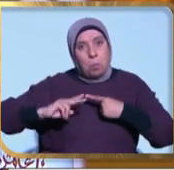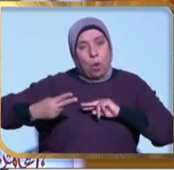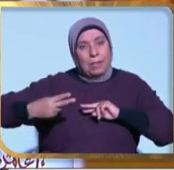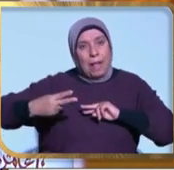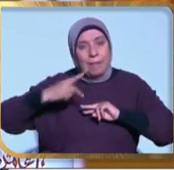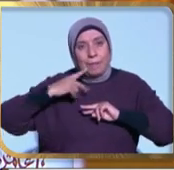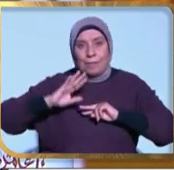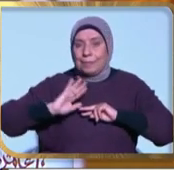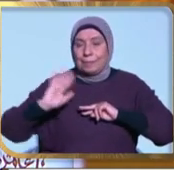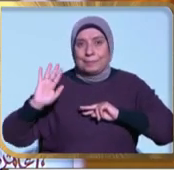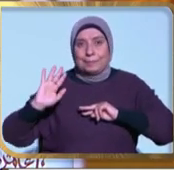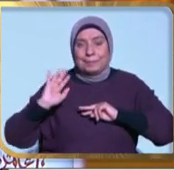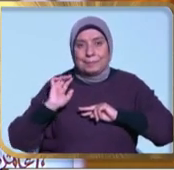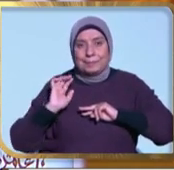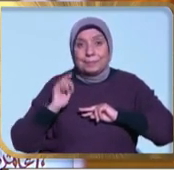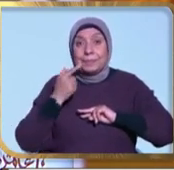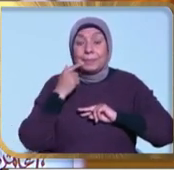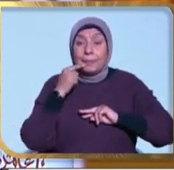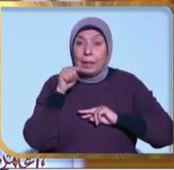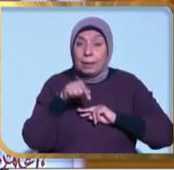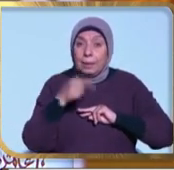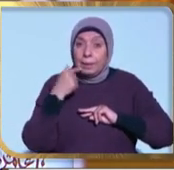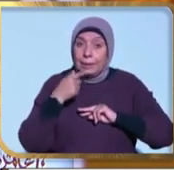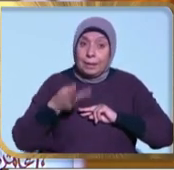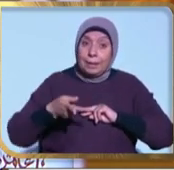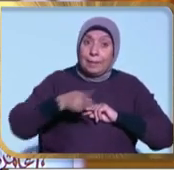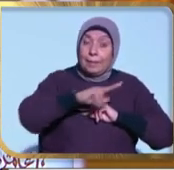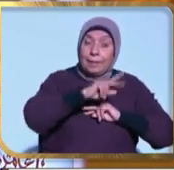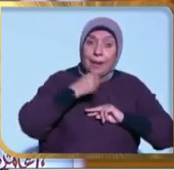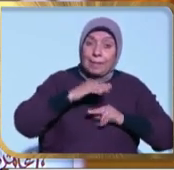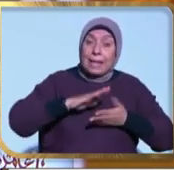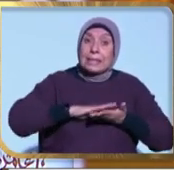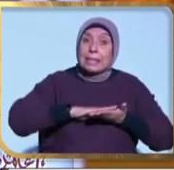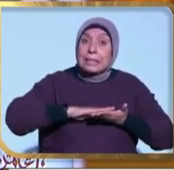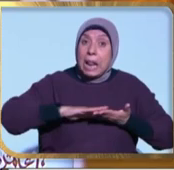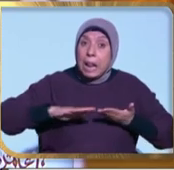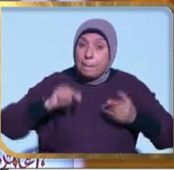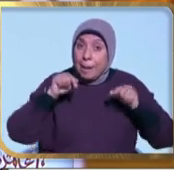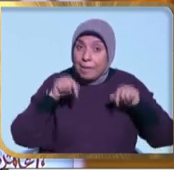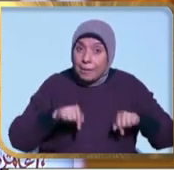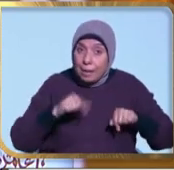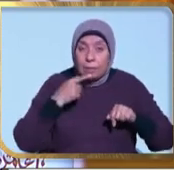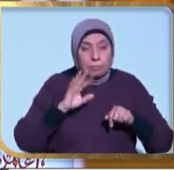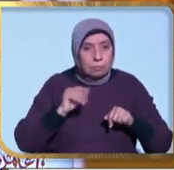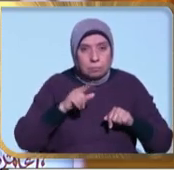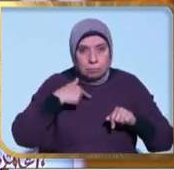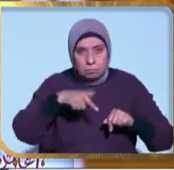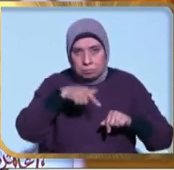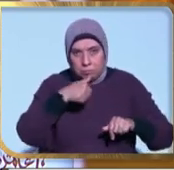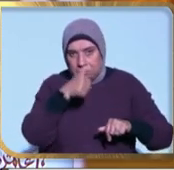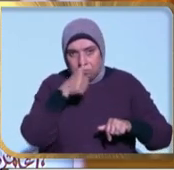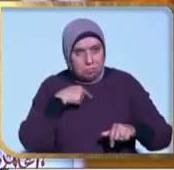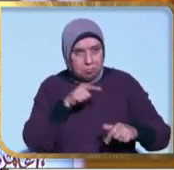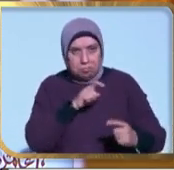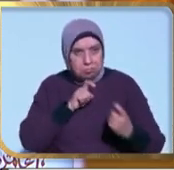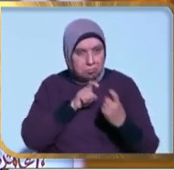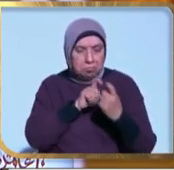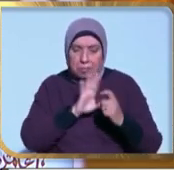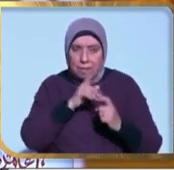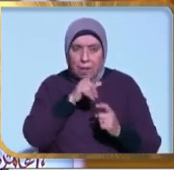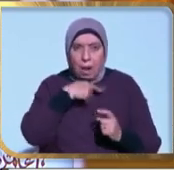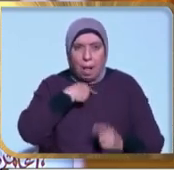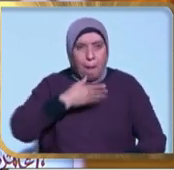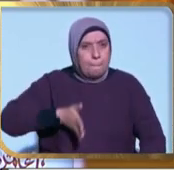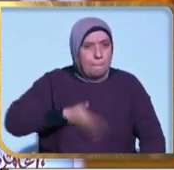عدم سلم وهناك وقت اخر وقت السلم لم يق ق قتلونا ولم يخرجونا من ديارنا ولم يسرقوا